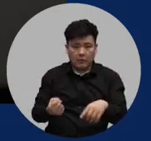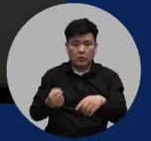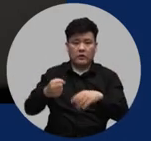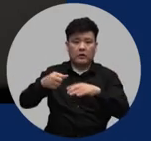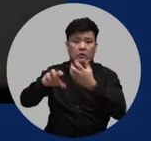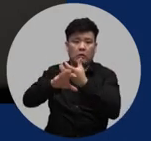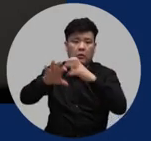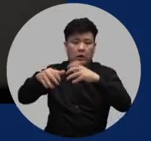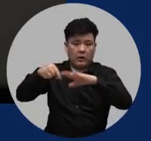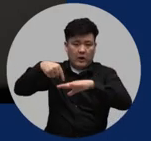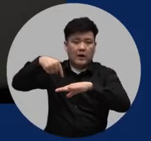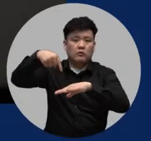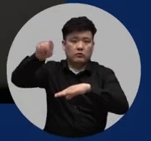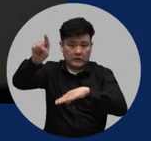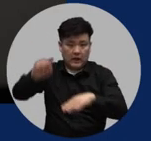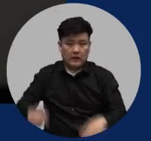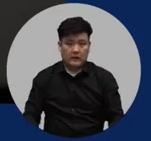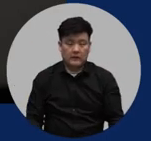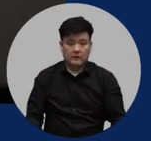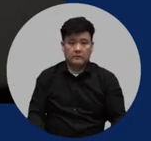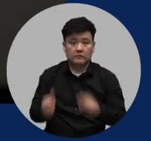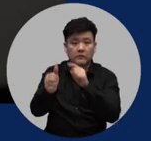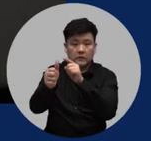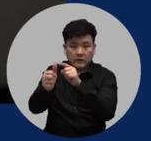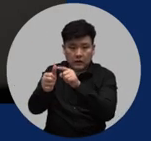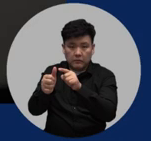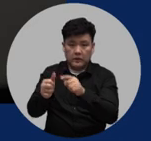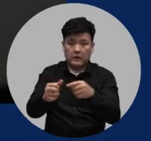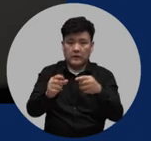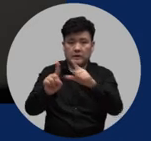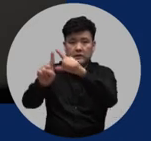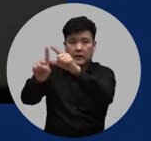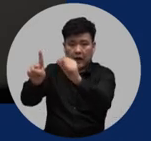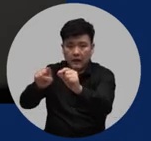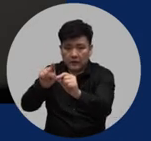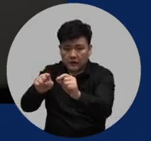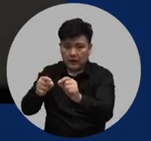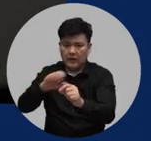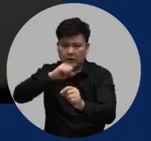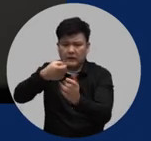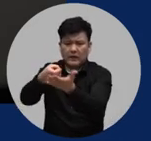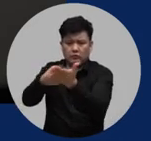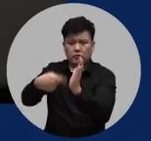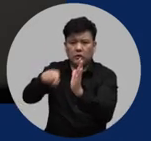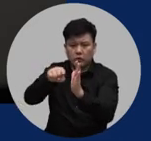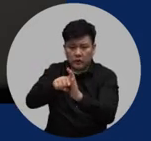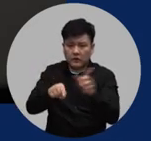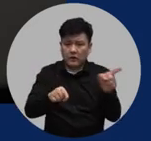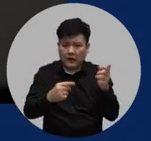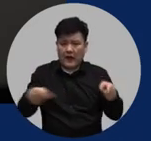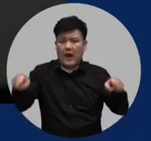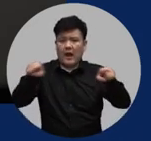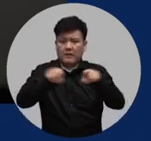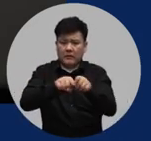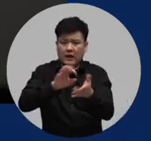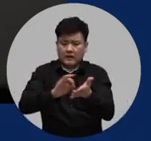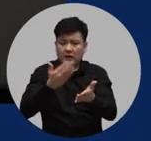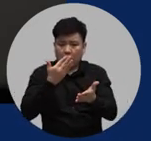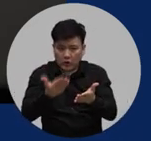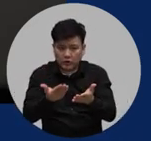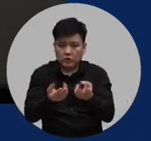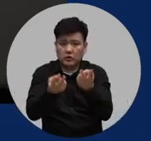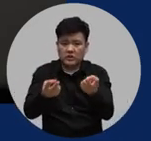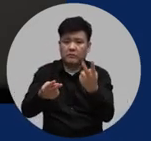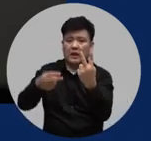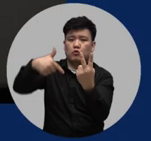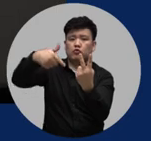되었습니다. 난쟁이 1은 가이드에게 경비 절감 차원에서 백설이와 함께 쓸 수 있는